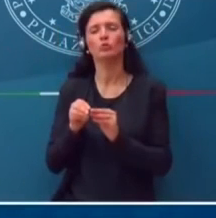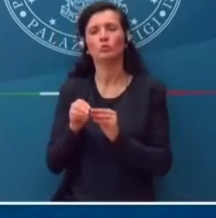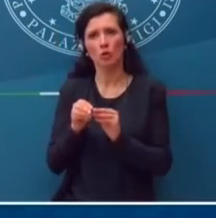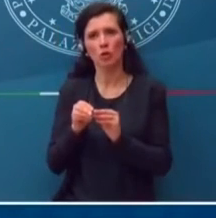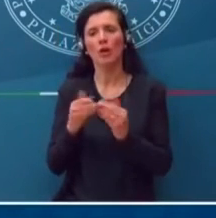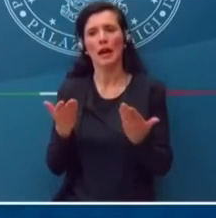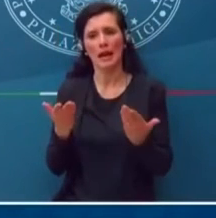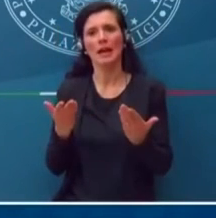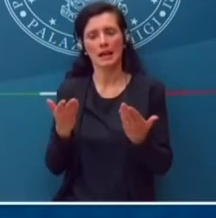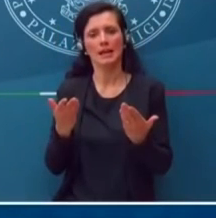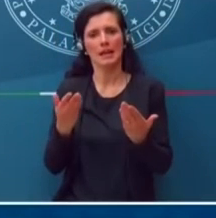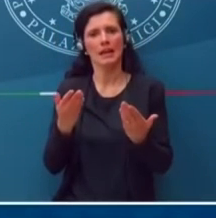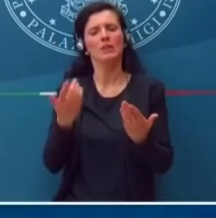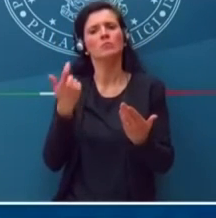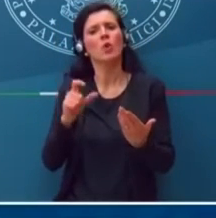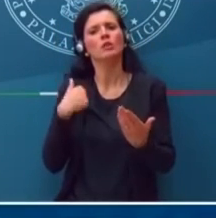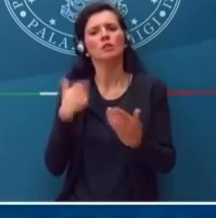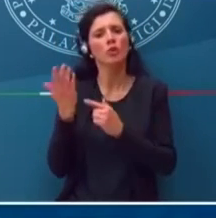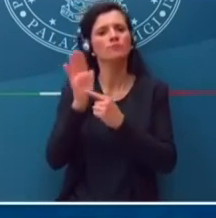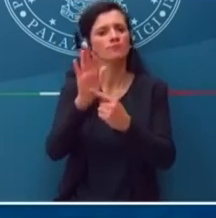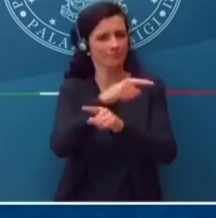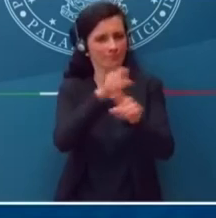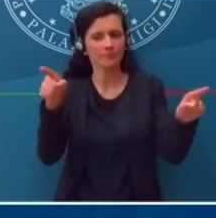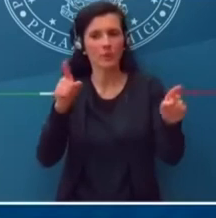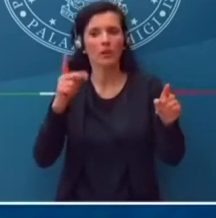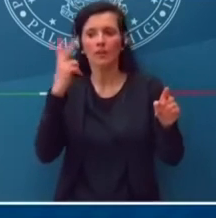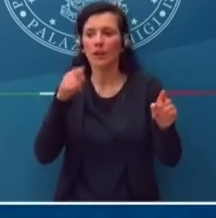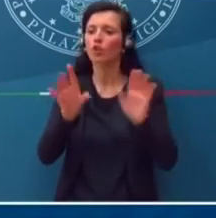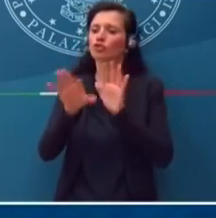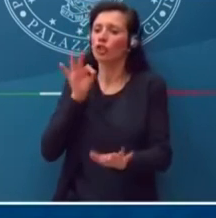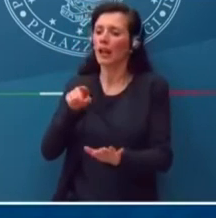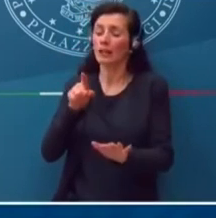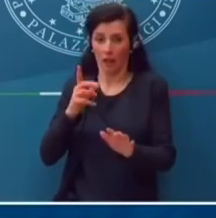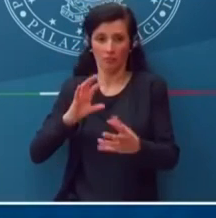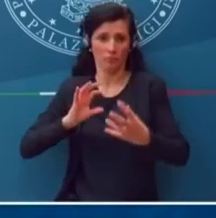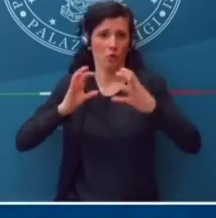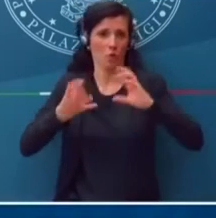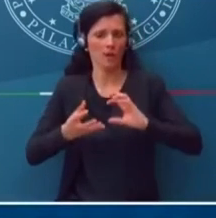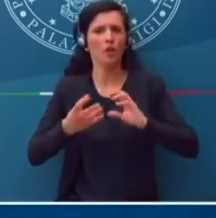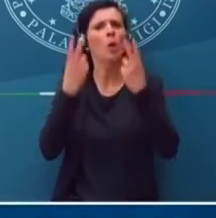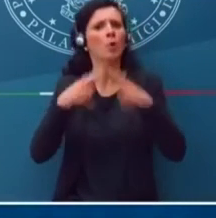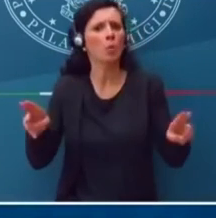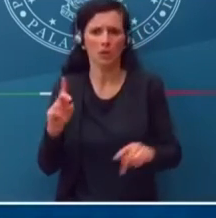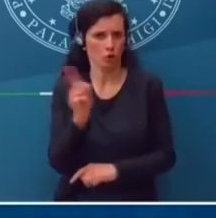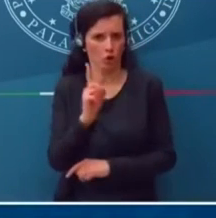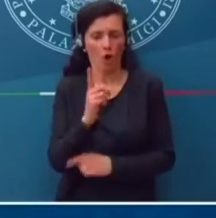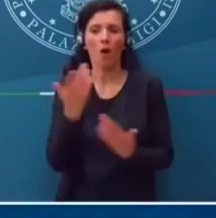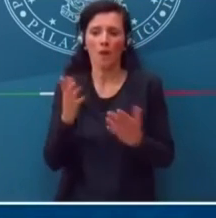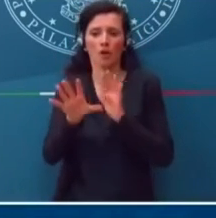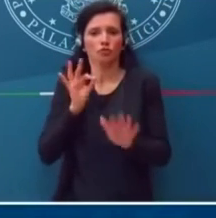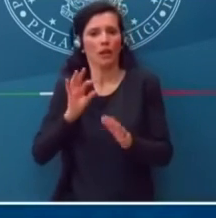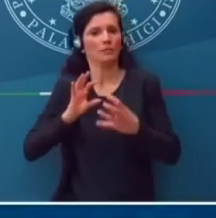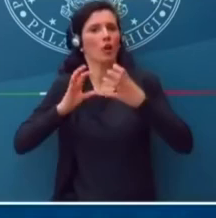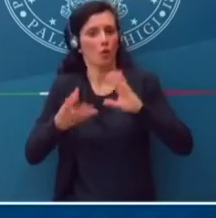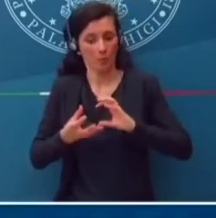per descrivervi la complessità di questa scelta, ma non c'è una proibizione. La proibizione consiste nel